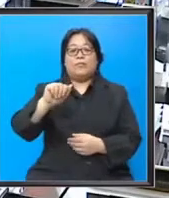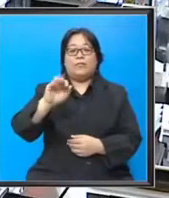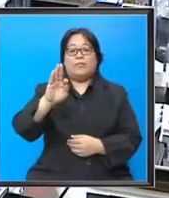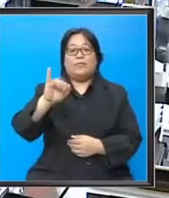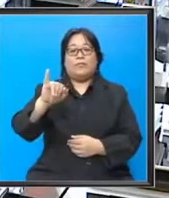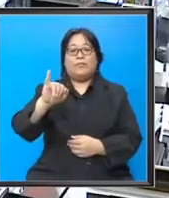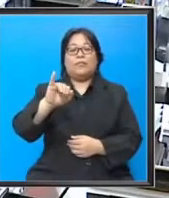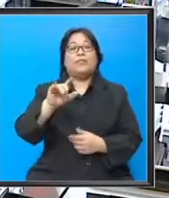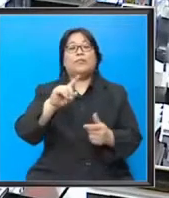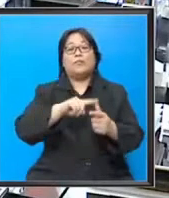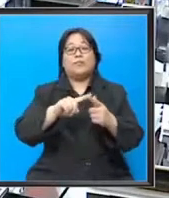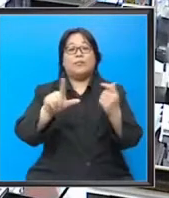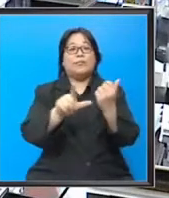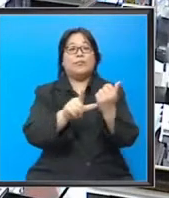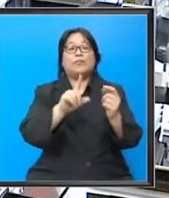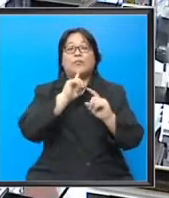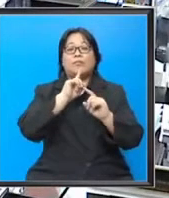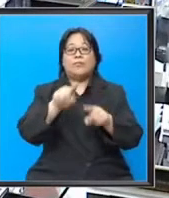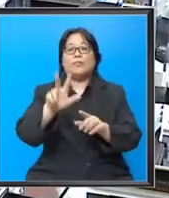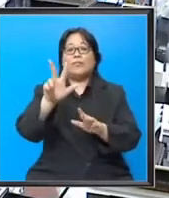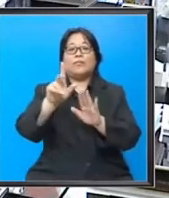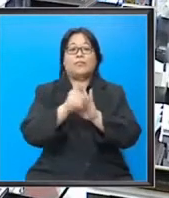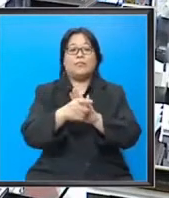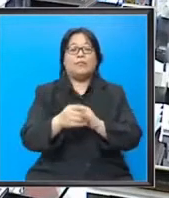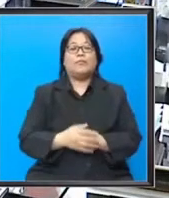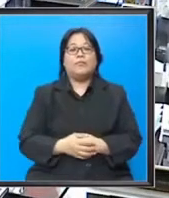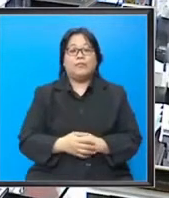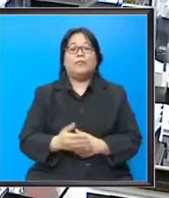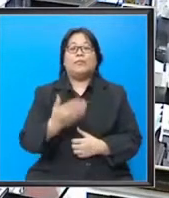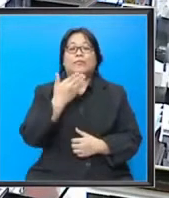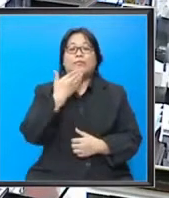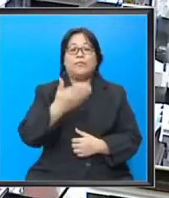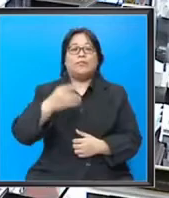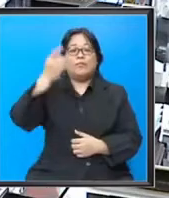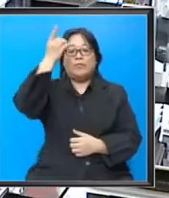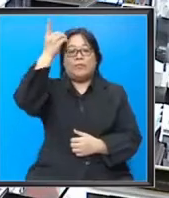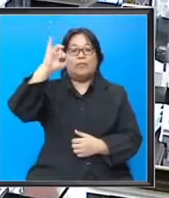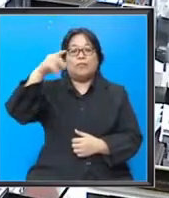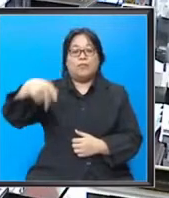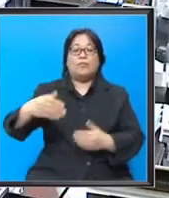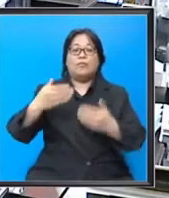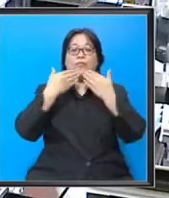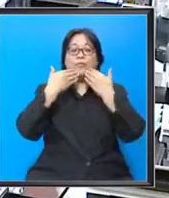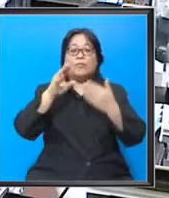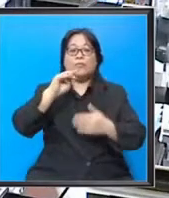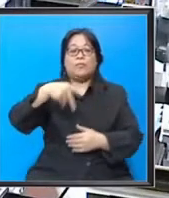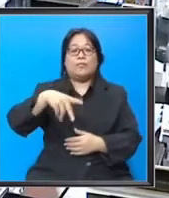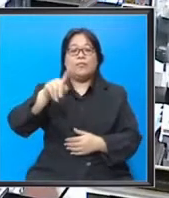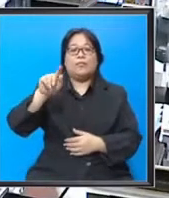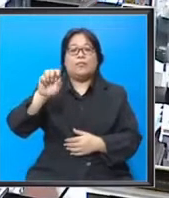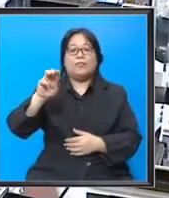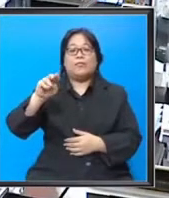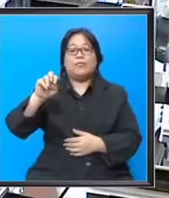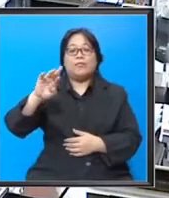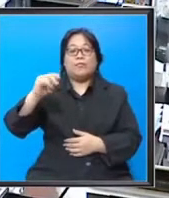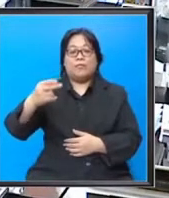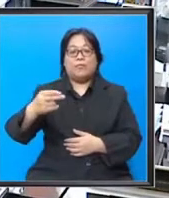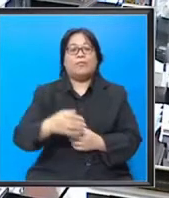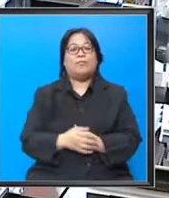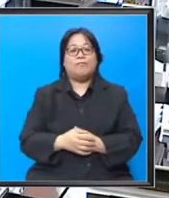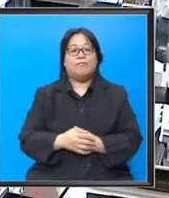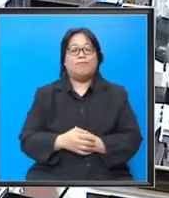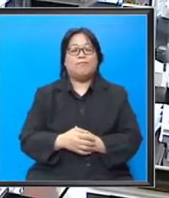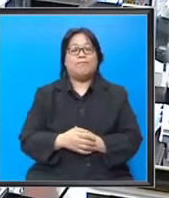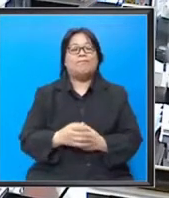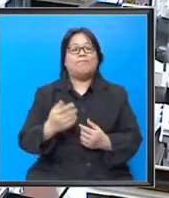makanan tapi balanjo video ini Terima kasih ada tuh yang dipertua Terima kasih yang rumah temen lo yang prihatin